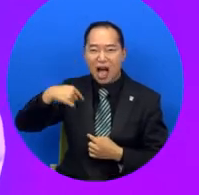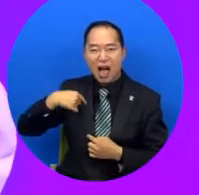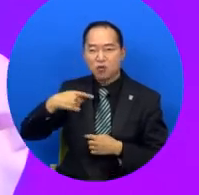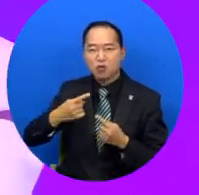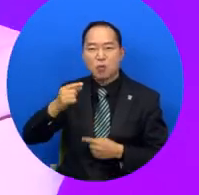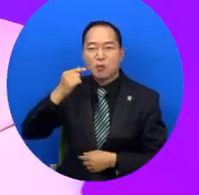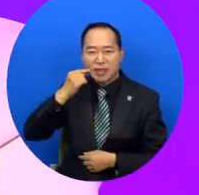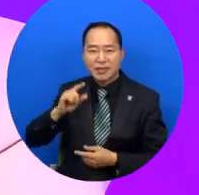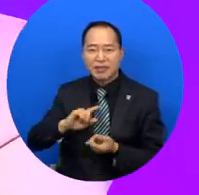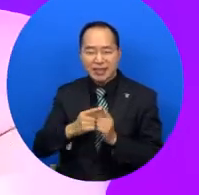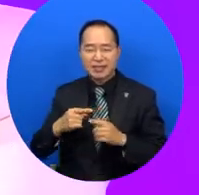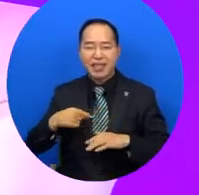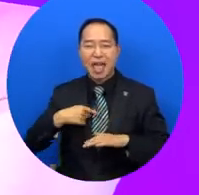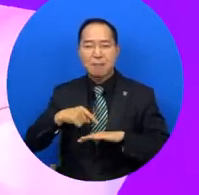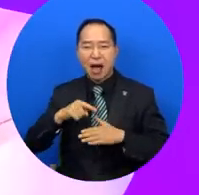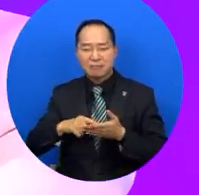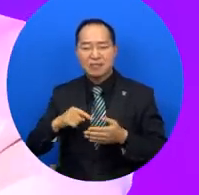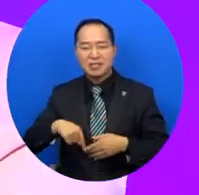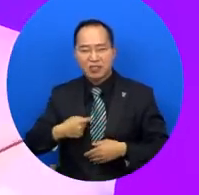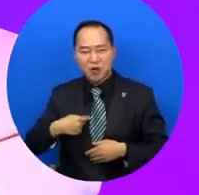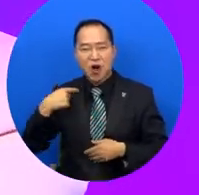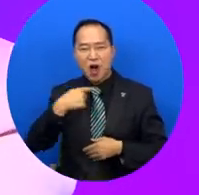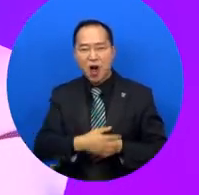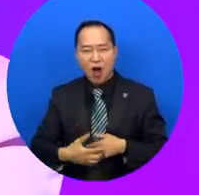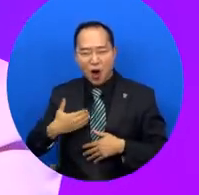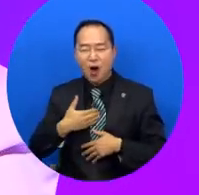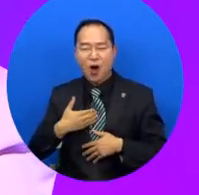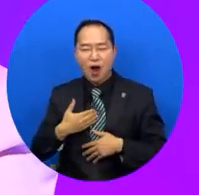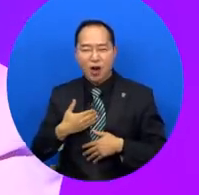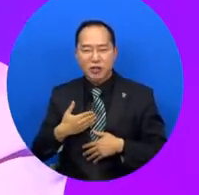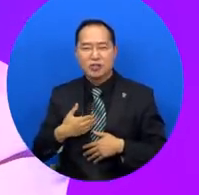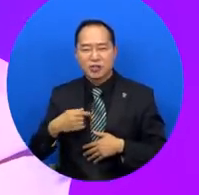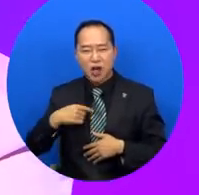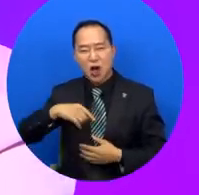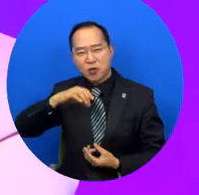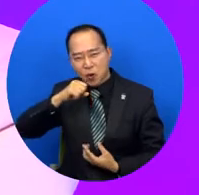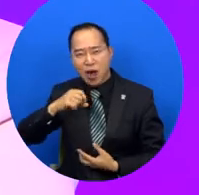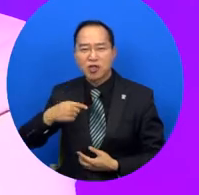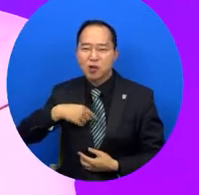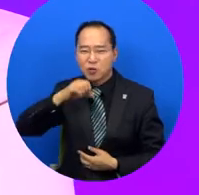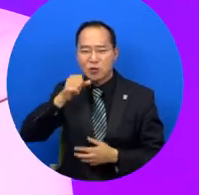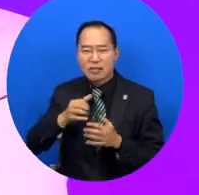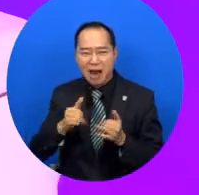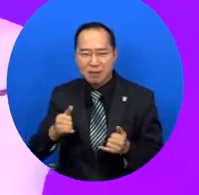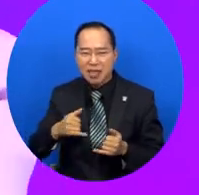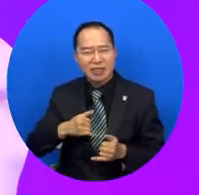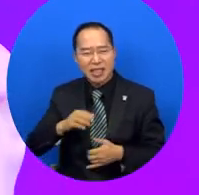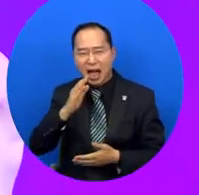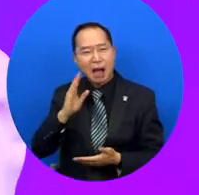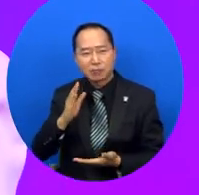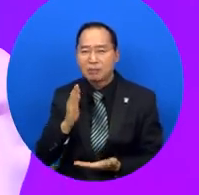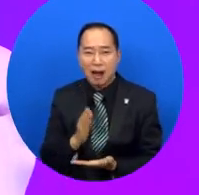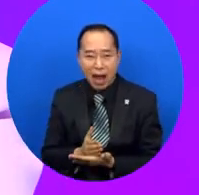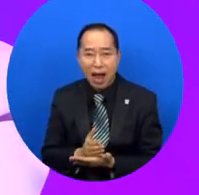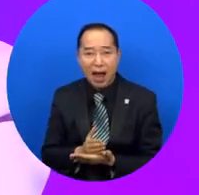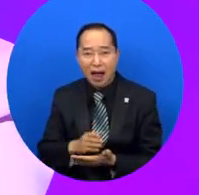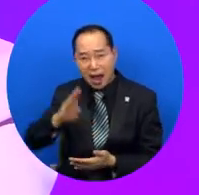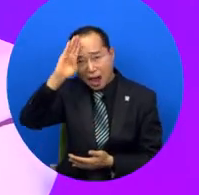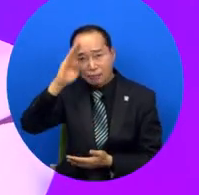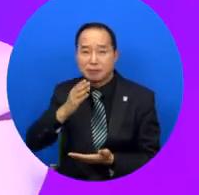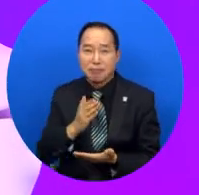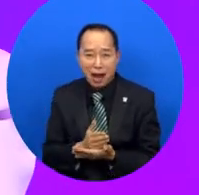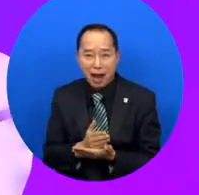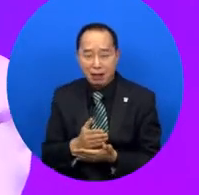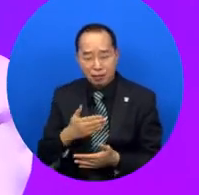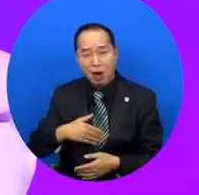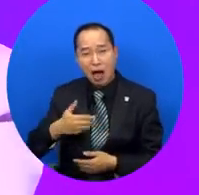있구나. 그 다음에 아까 얘기했죠. 그런 진언들을 해주면서 스스로에게 너 같이 있는 사람이다. 너